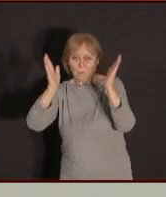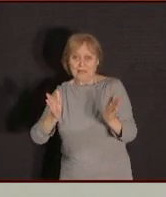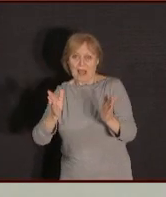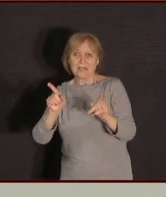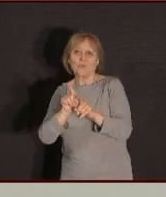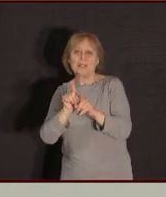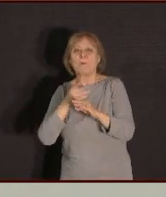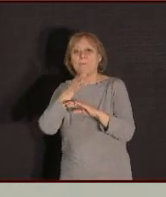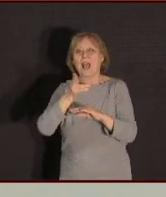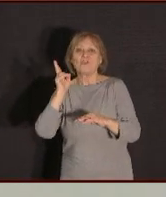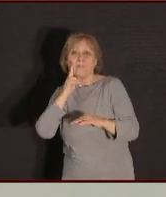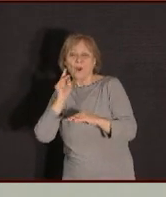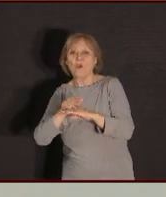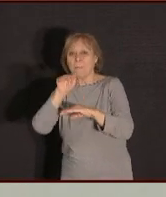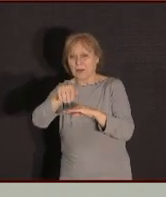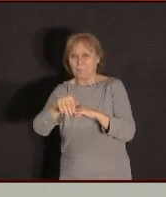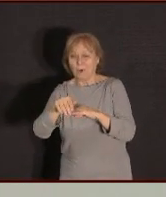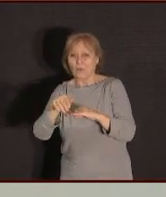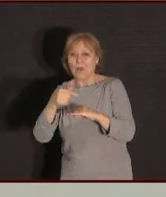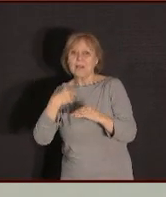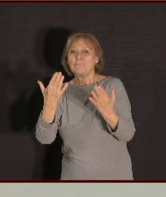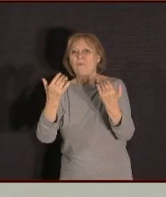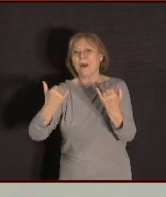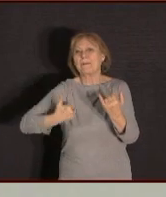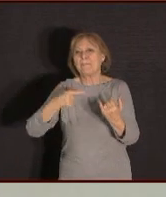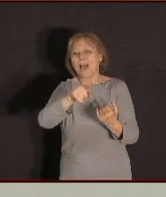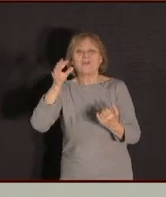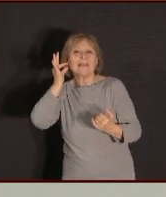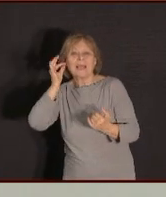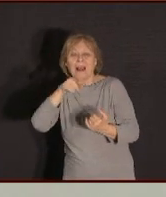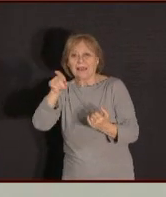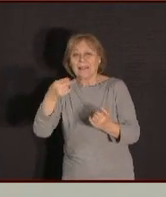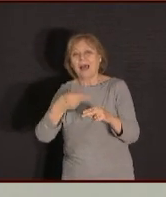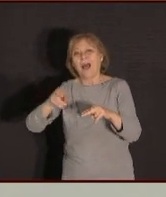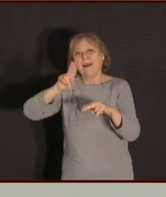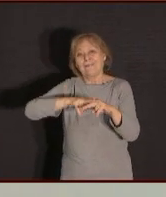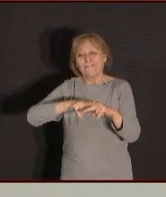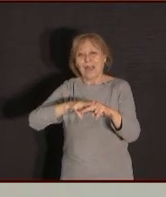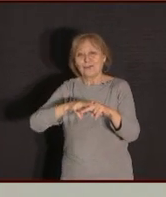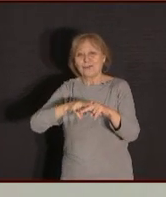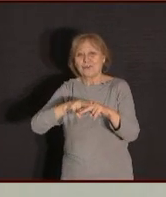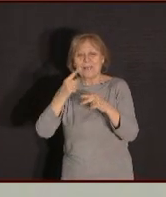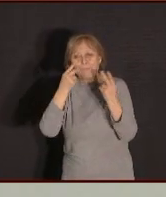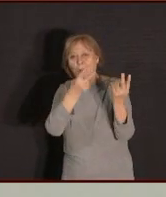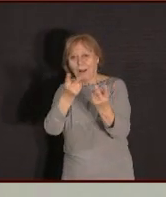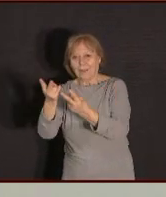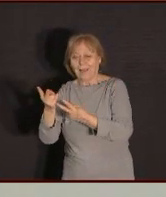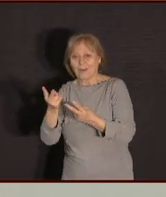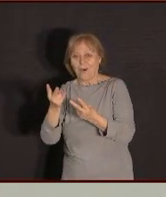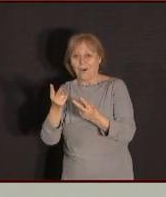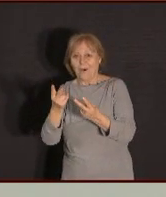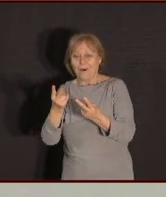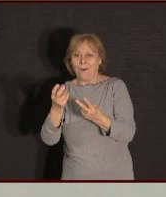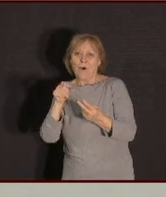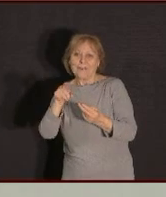Loki in tudi v Mariboru. Predvsem pa povabim tista mlajša dekleta, da kaj več si pogledajo o